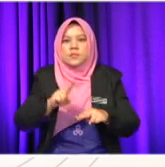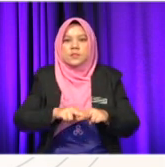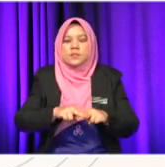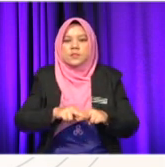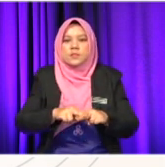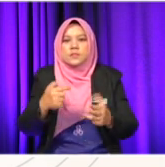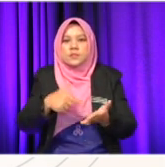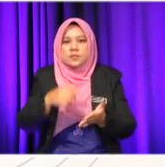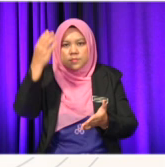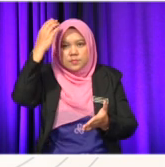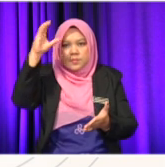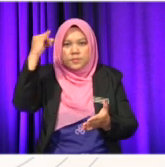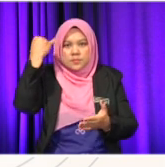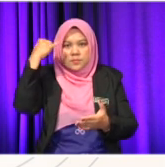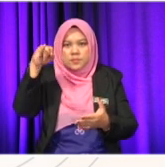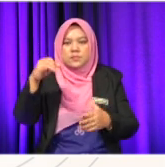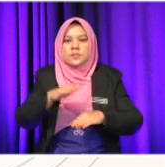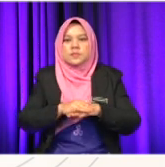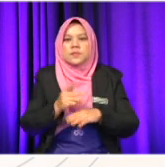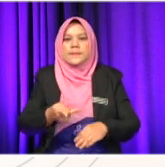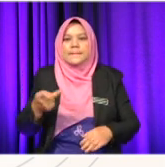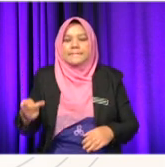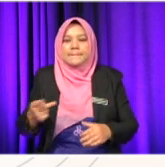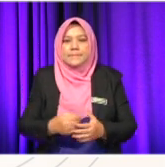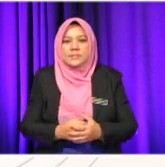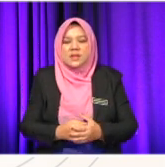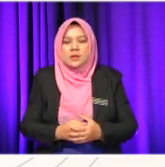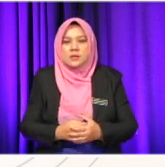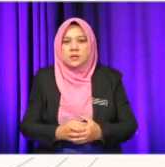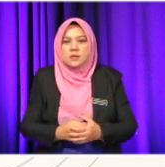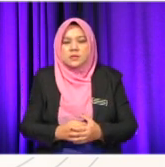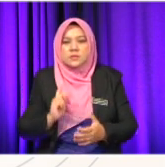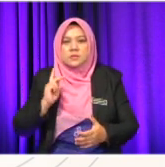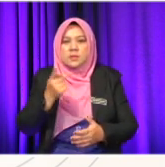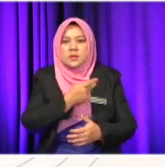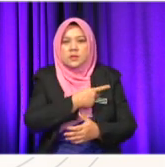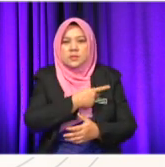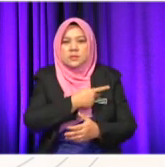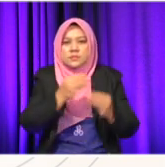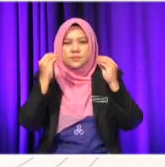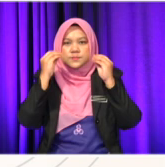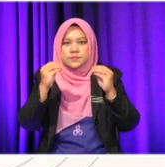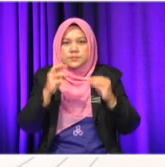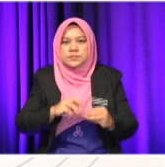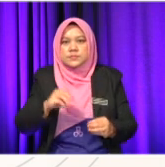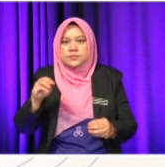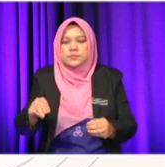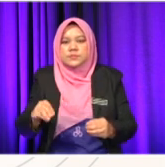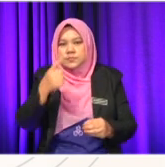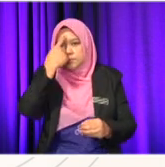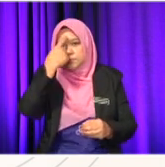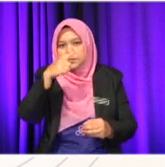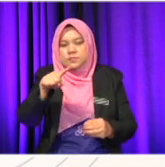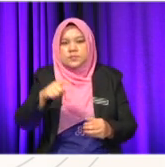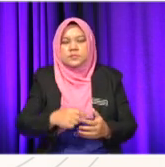kreatif dan inovatif atas produk keep di sini oke kita mengajar murid-murid untuk